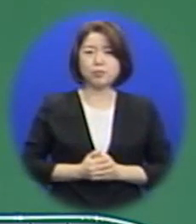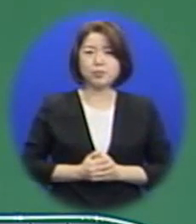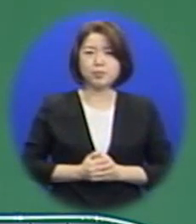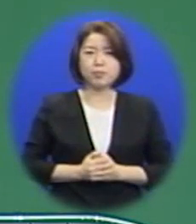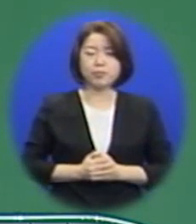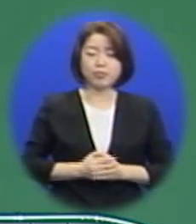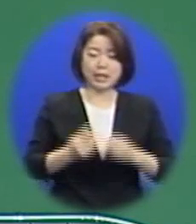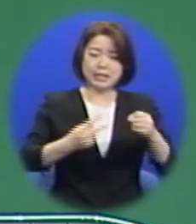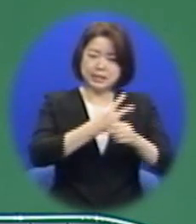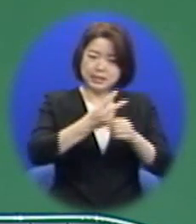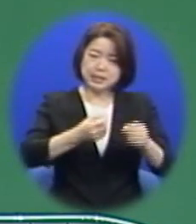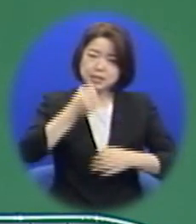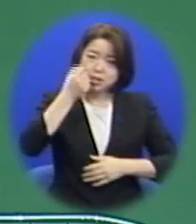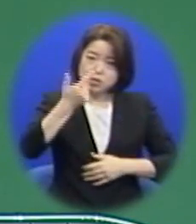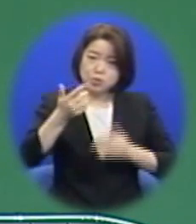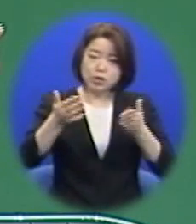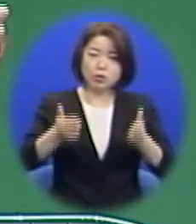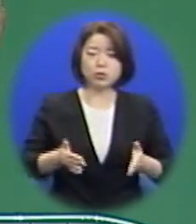2년 6개월